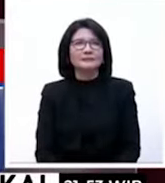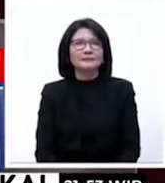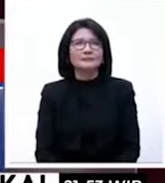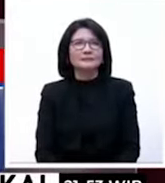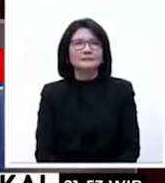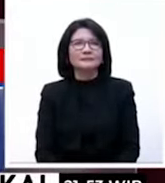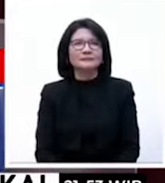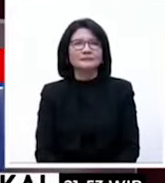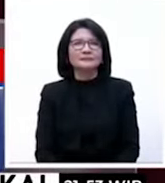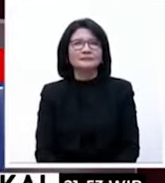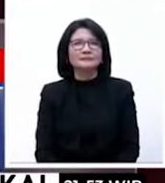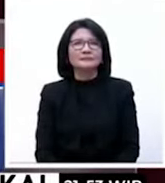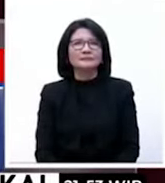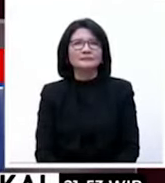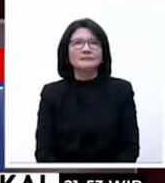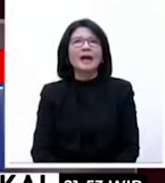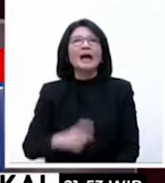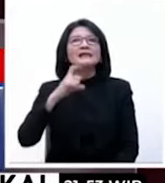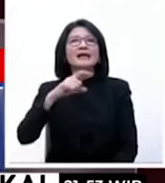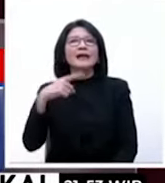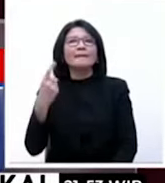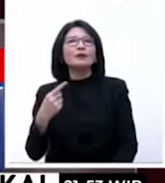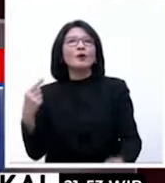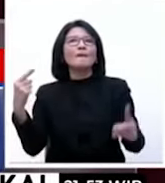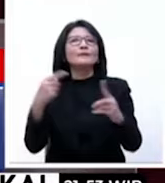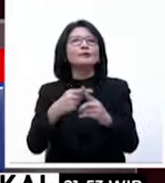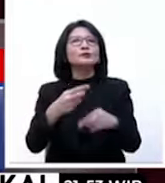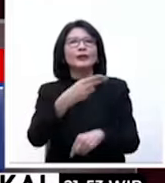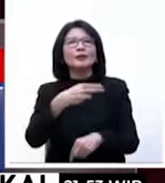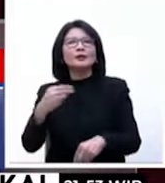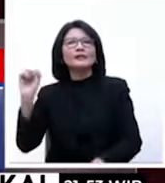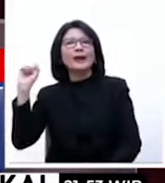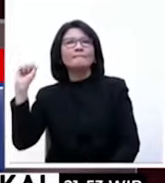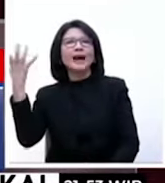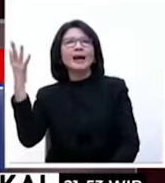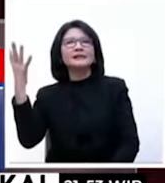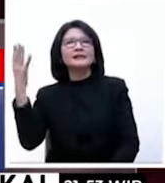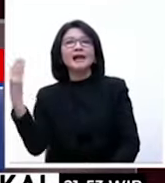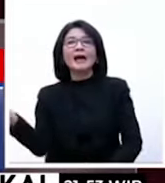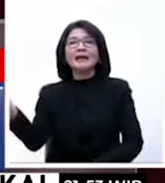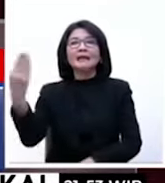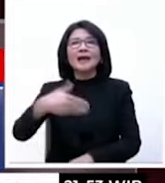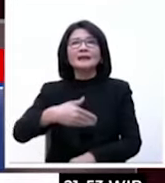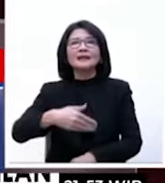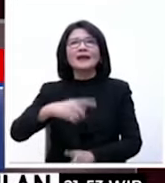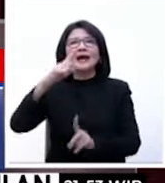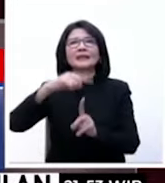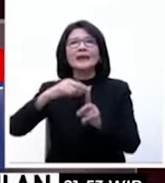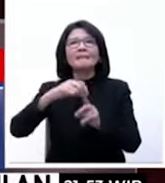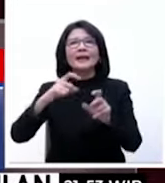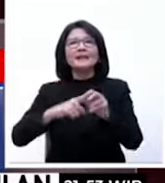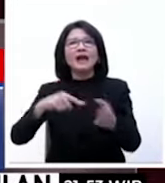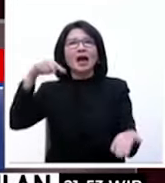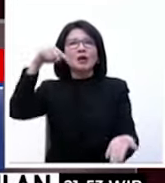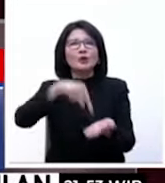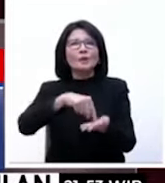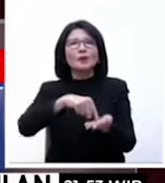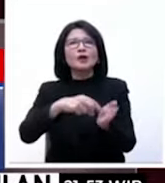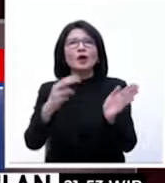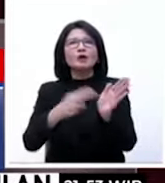now langkah awal menuju Indonesia emas datang ke TPS coblos nomor